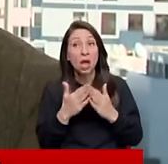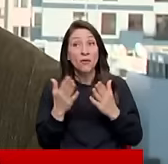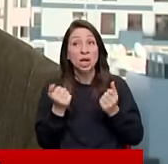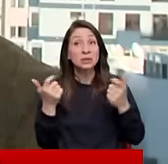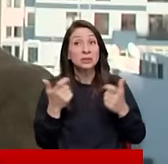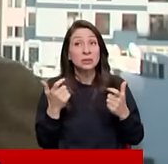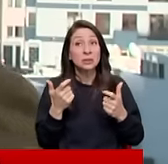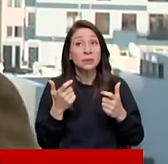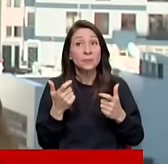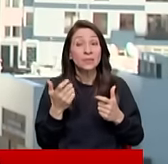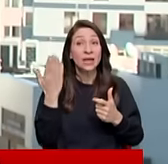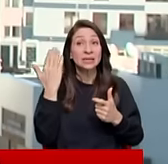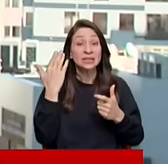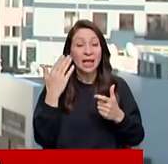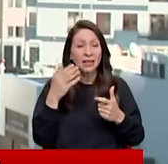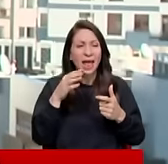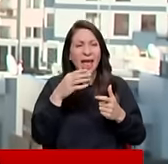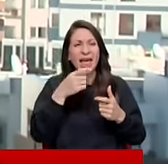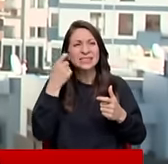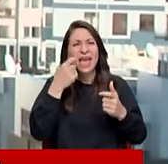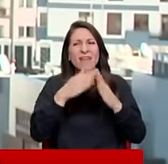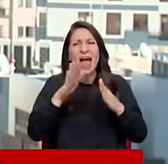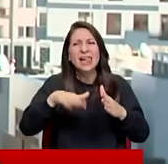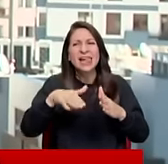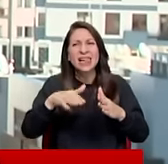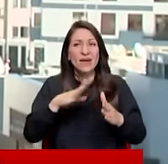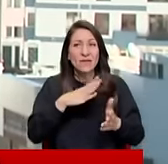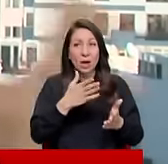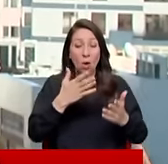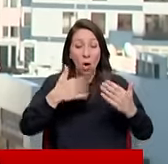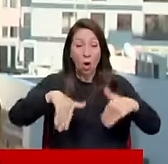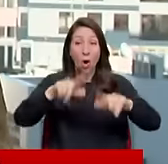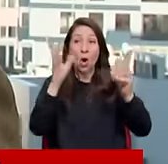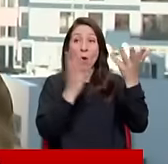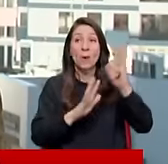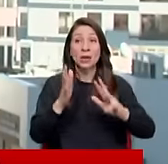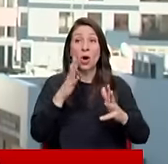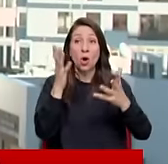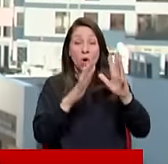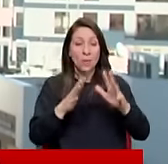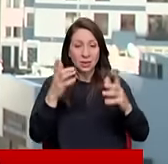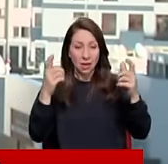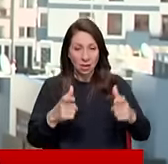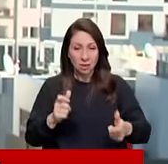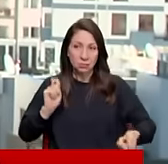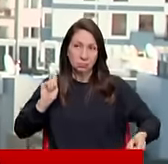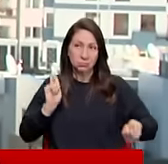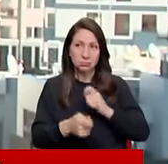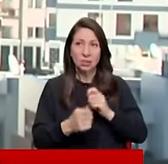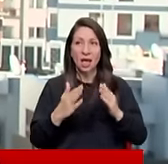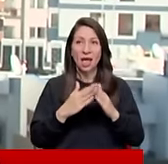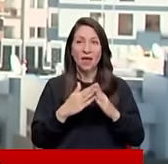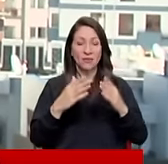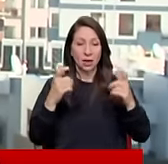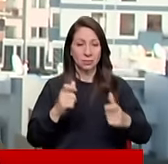aldığı yerde eskiden gecekondular vardı. Etrafı ormandı. Orman alanının statüsünü değiştirip mesken